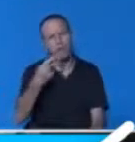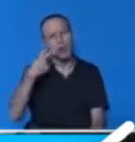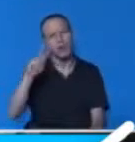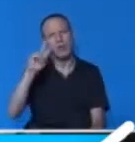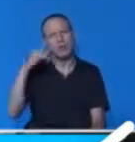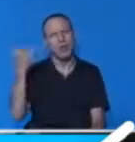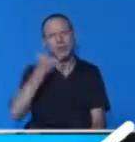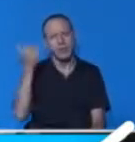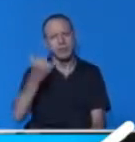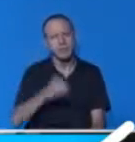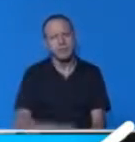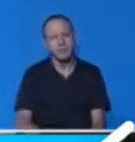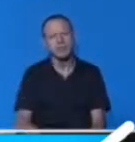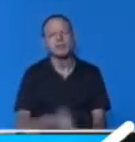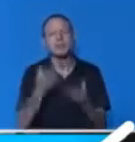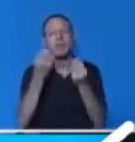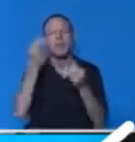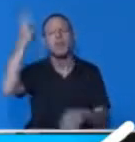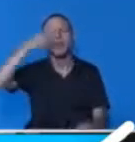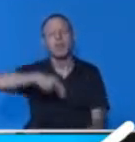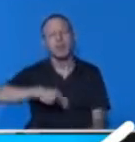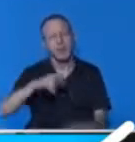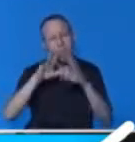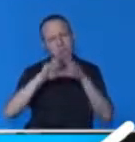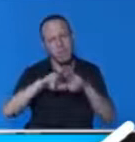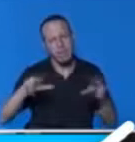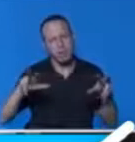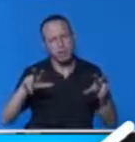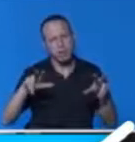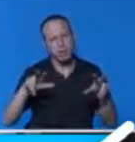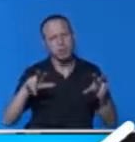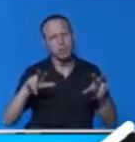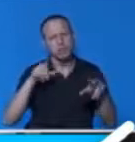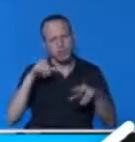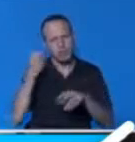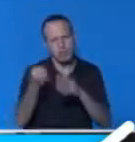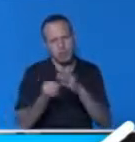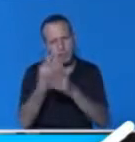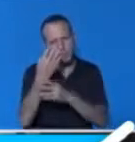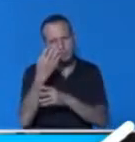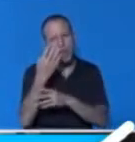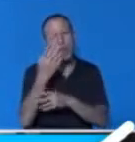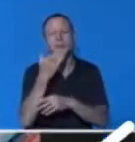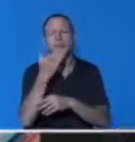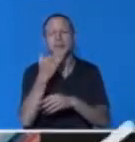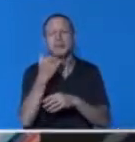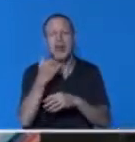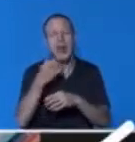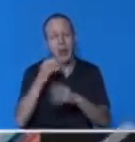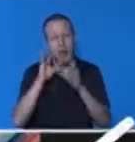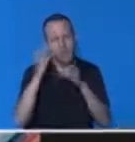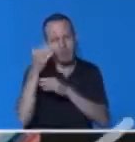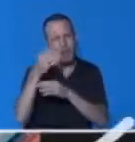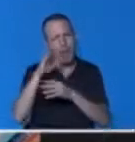מתמיד, בהרבה מובנים המציאות שהיא יצרה במדינת ישראל במקור, מדינת רווחה,